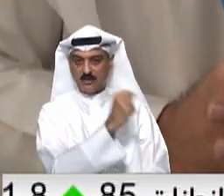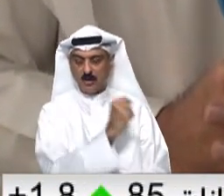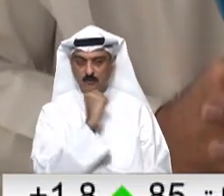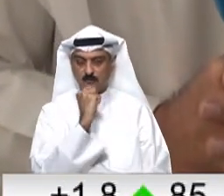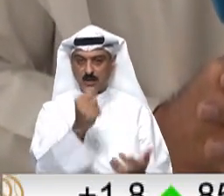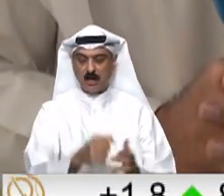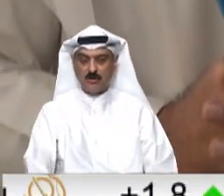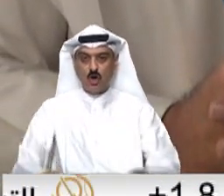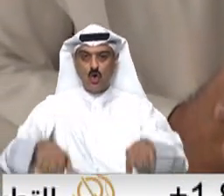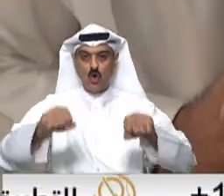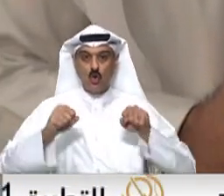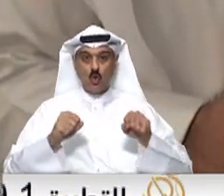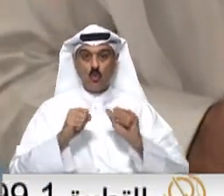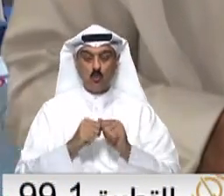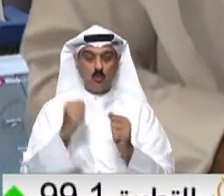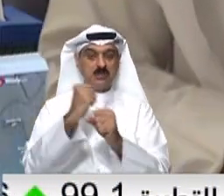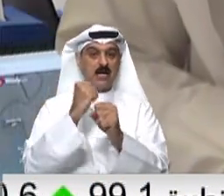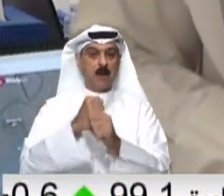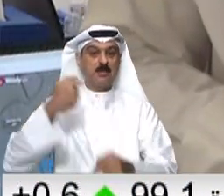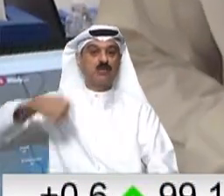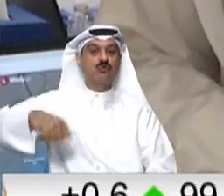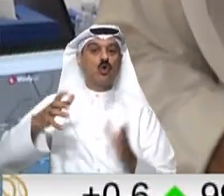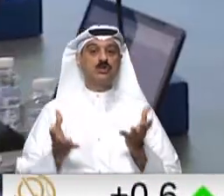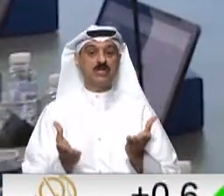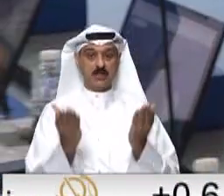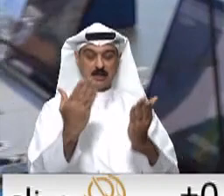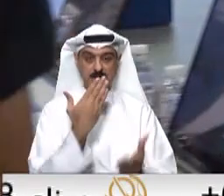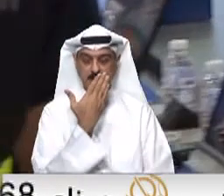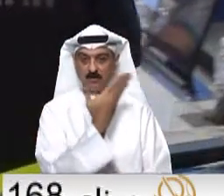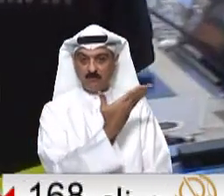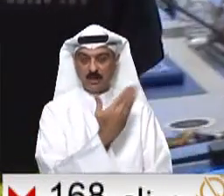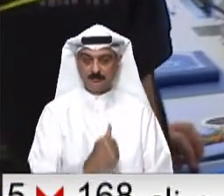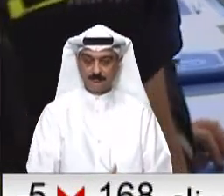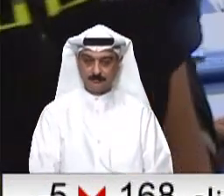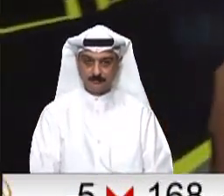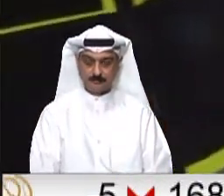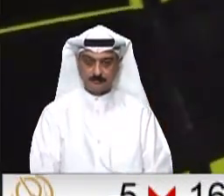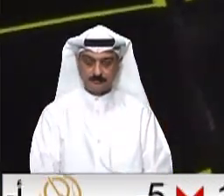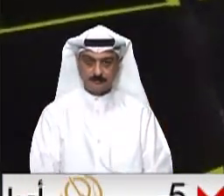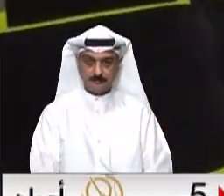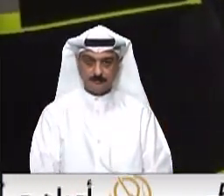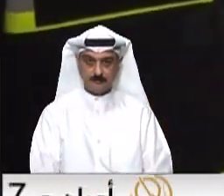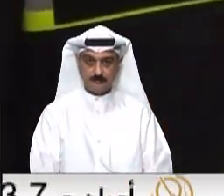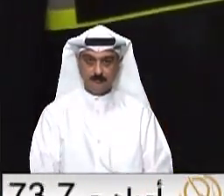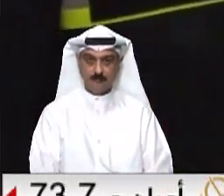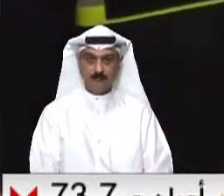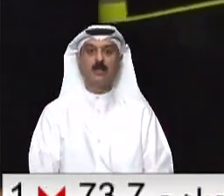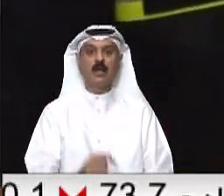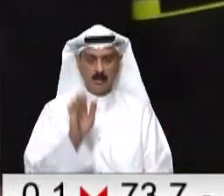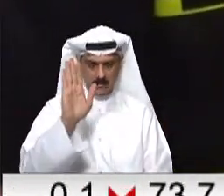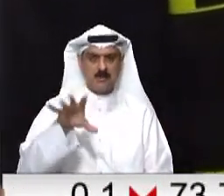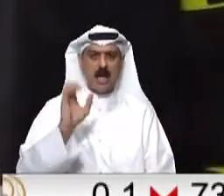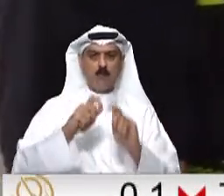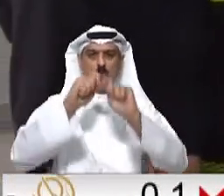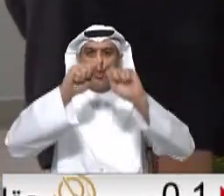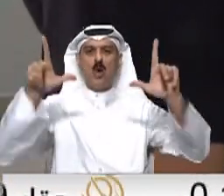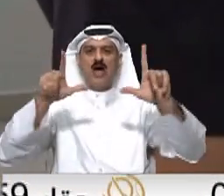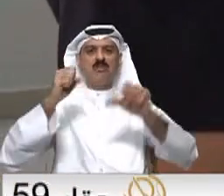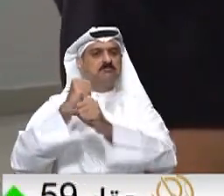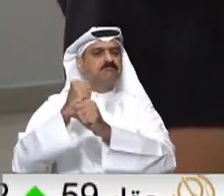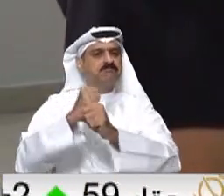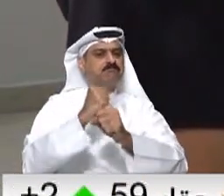مدير إدارة العمليات في وزارة الأشغال العامة. مساك الله بخير مهندس فارس، يعني جهودكم منذ